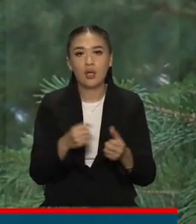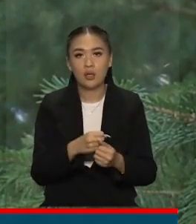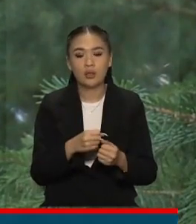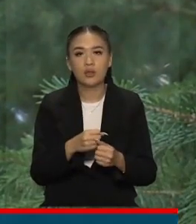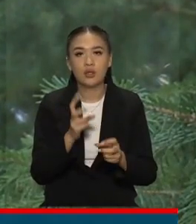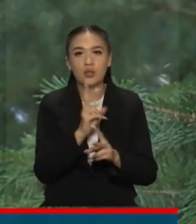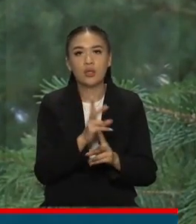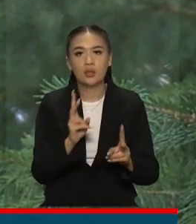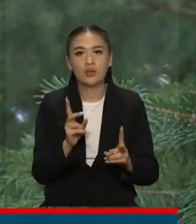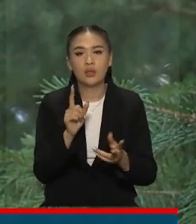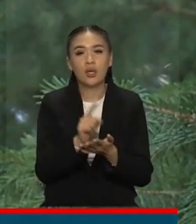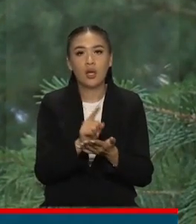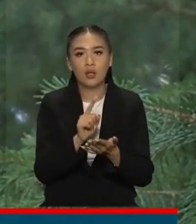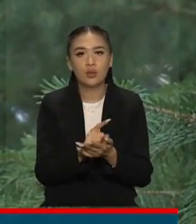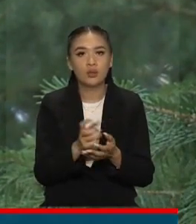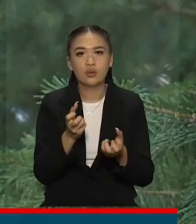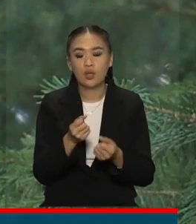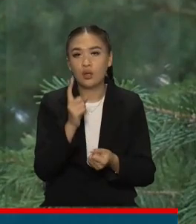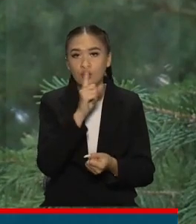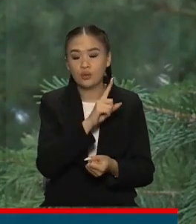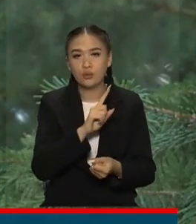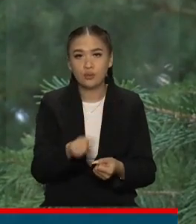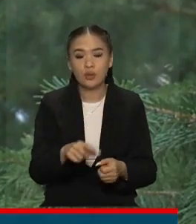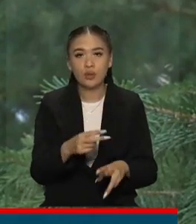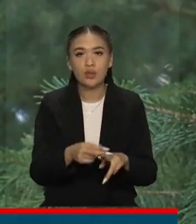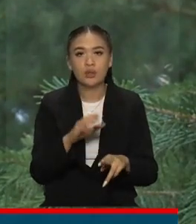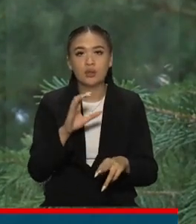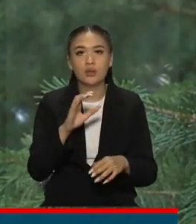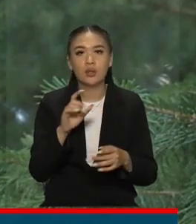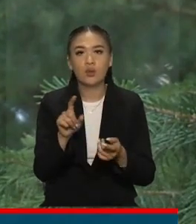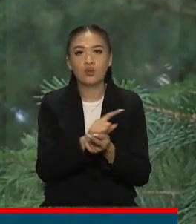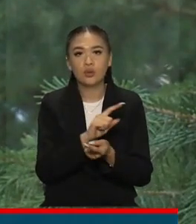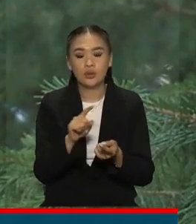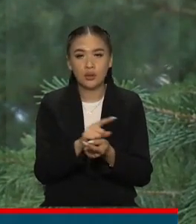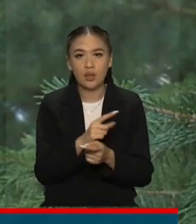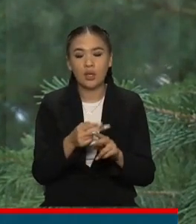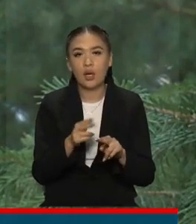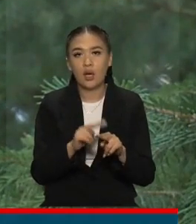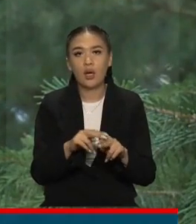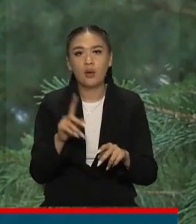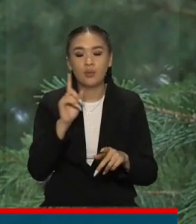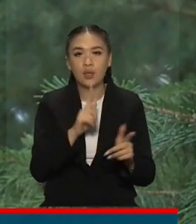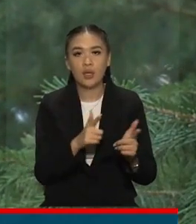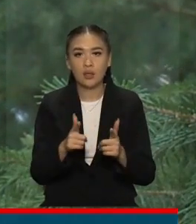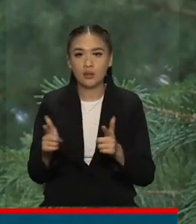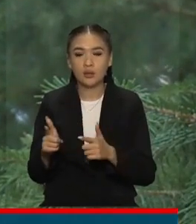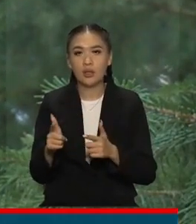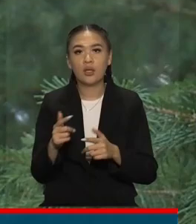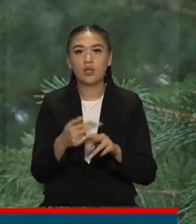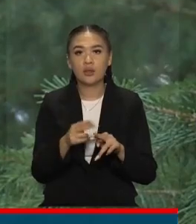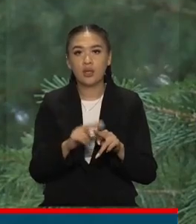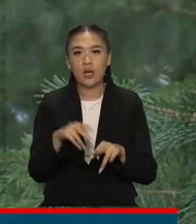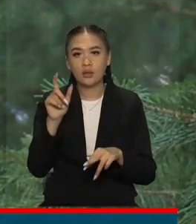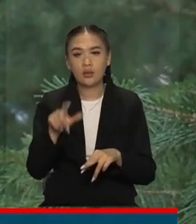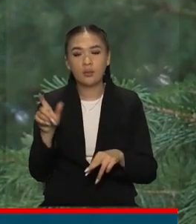да салық ұсталынбайды. Қазіргі кезде біз салық кодексіне өзгерістерді әзірледік. Бұл бойынша бұл қандай да бір салық ұстаудан